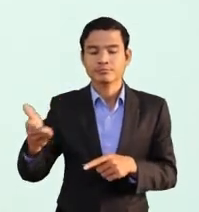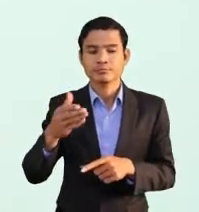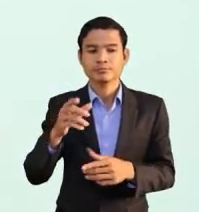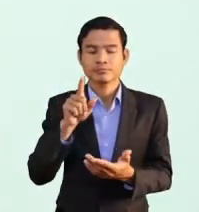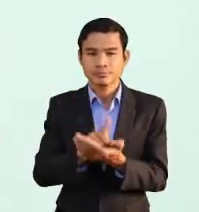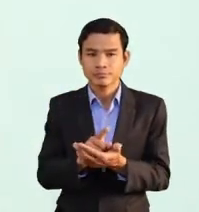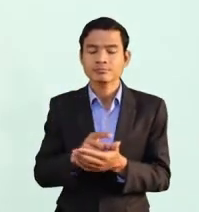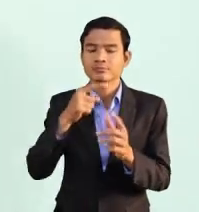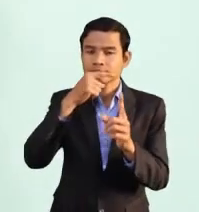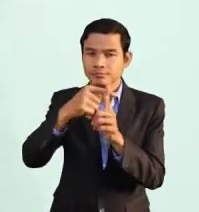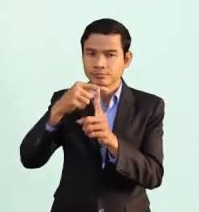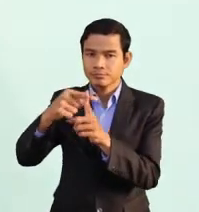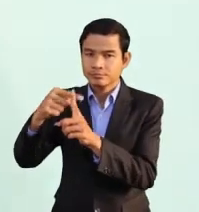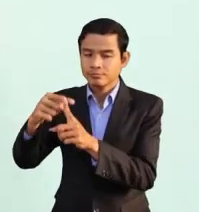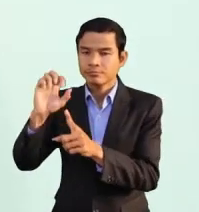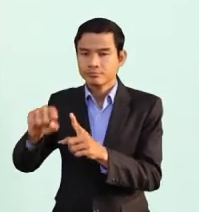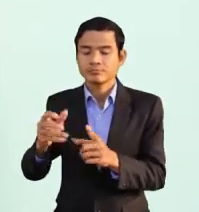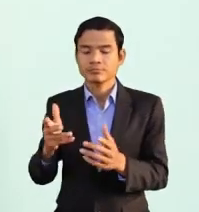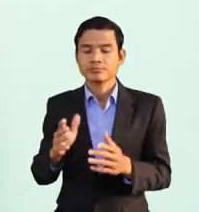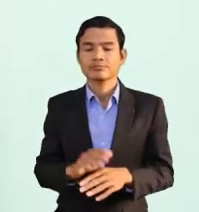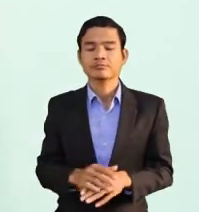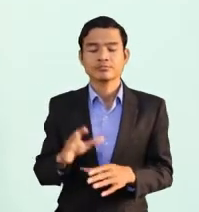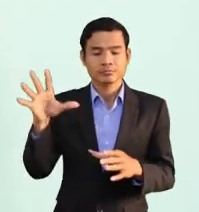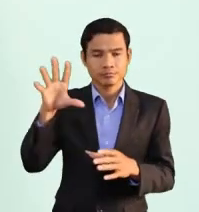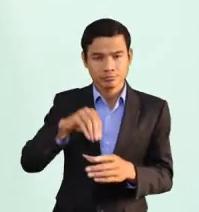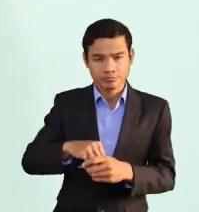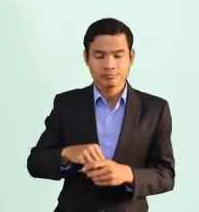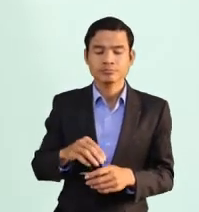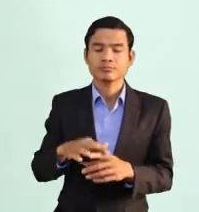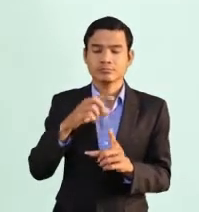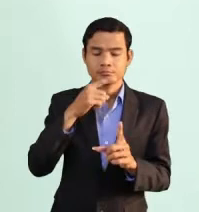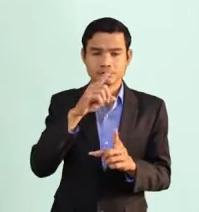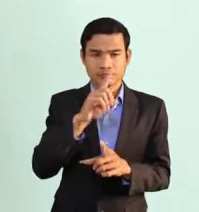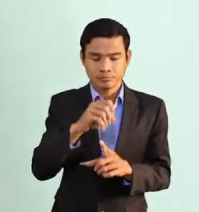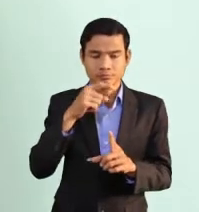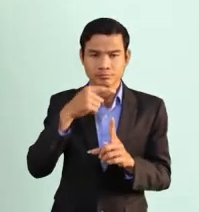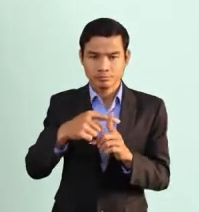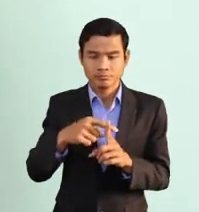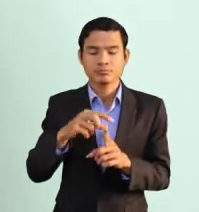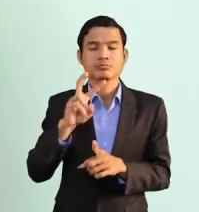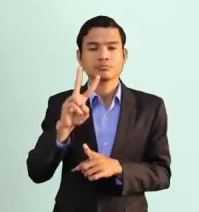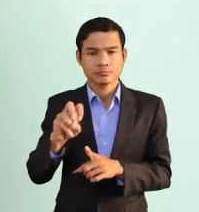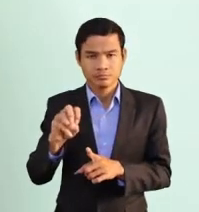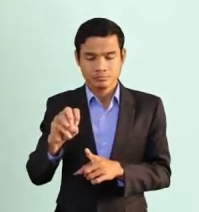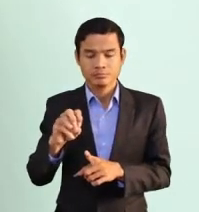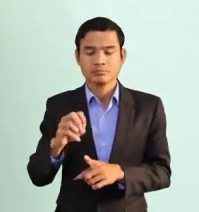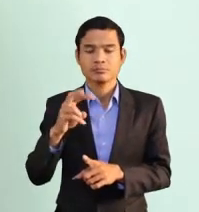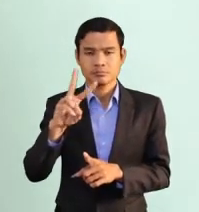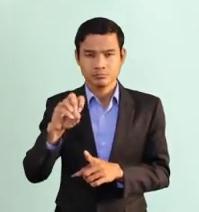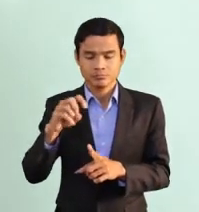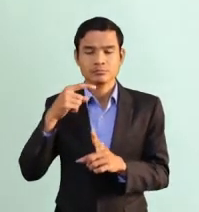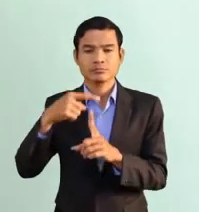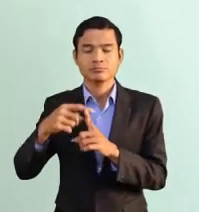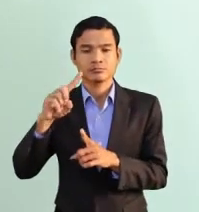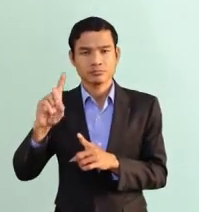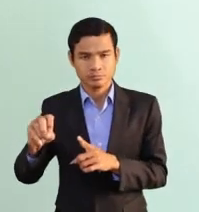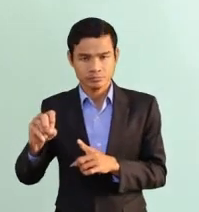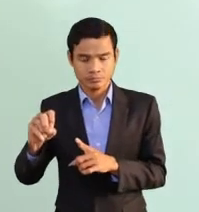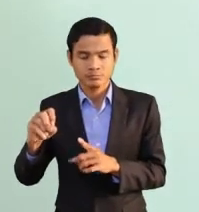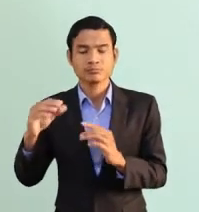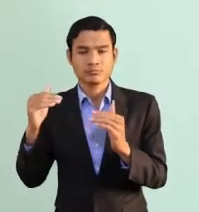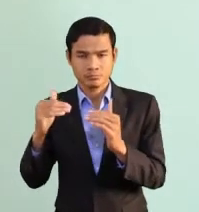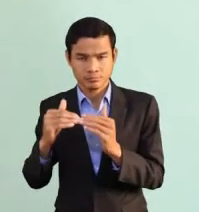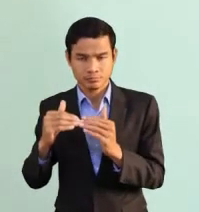còn bột vô tài mà đòn tới cha đọp bột nâng đọp cha mà phây bột nâng đọp